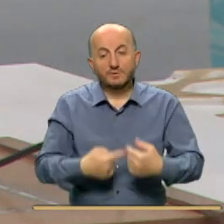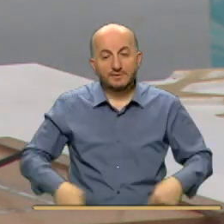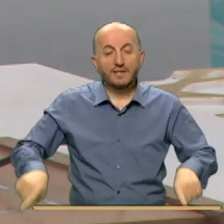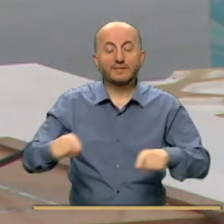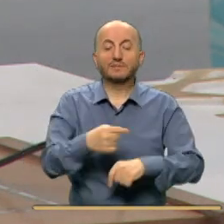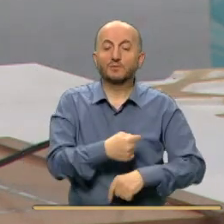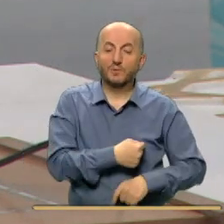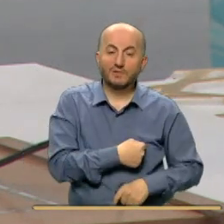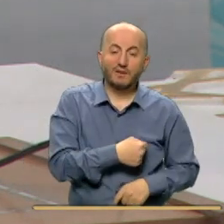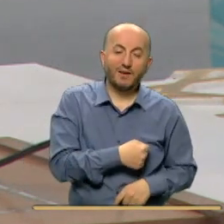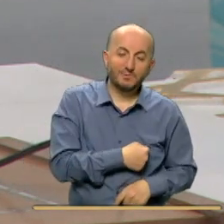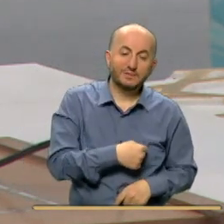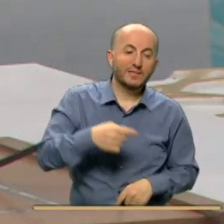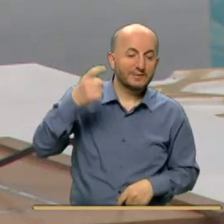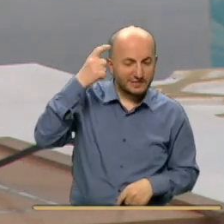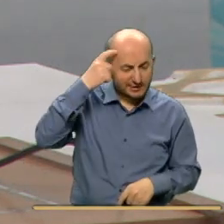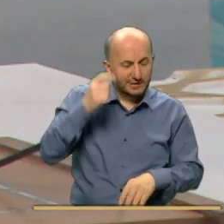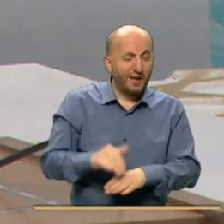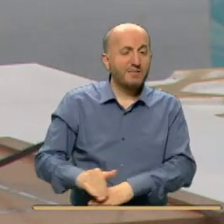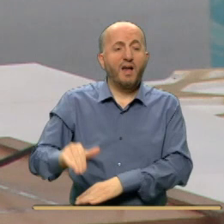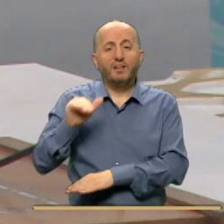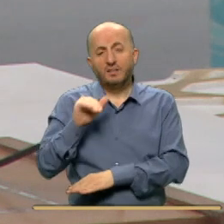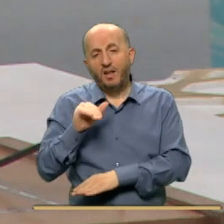yüreğine, kalbine, dimağına, zihnine, hayatına